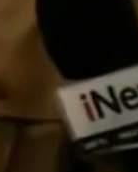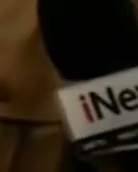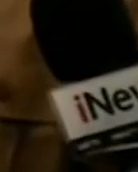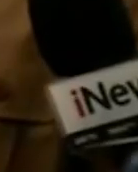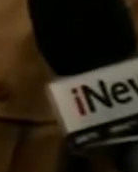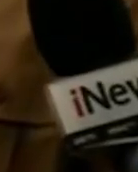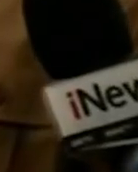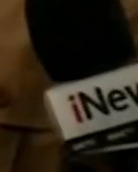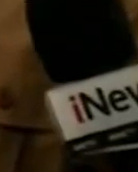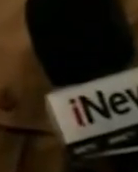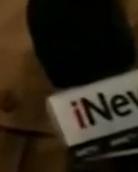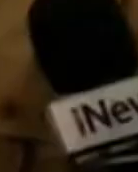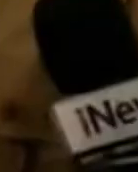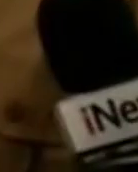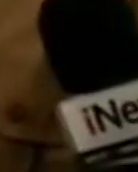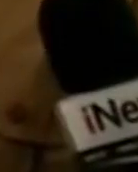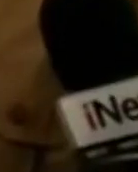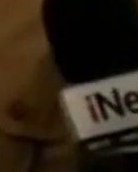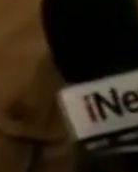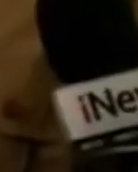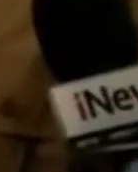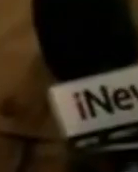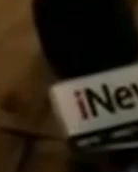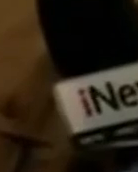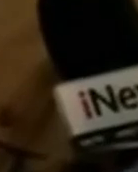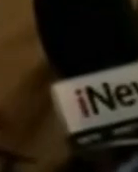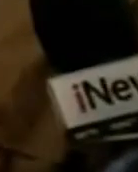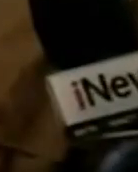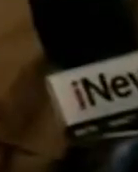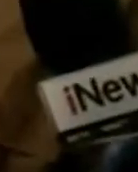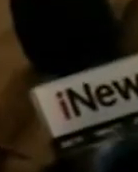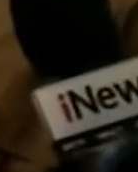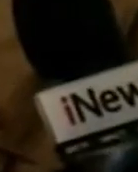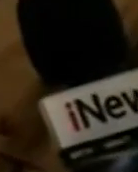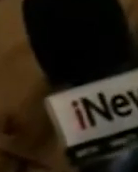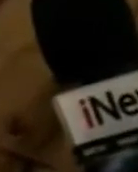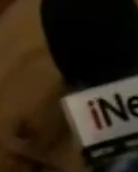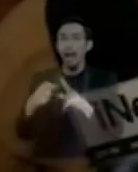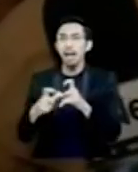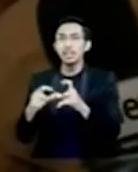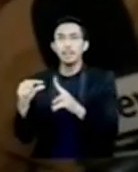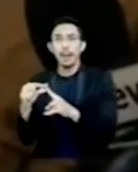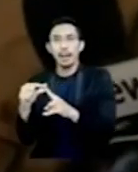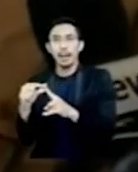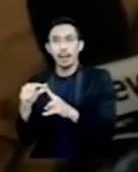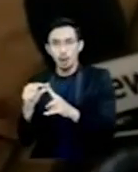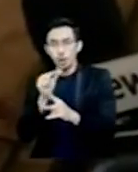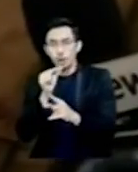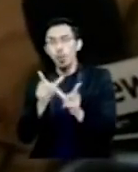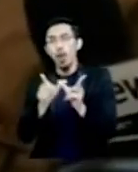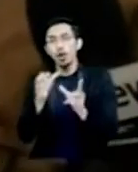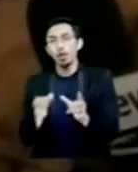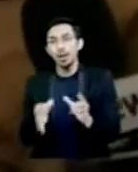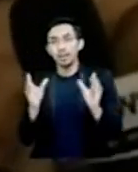senilai 800 juta rupiah berkop KSP ini ditujukan ke walikota Cirebon Nasrudin Azis dalam surat juga tercantum